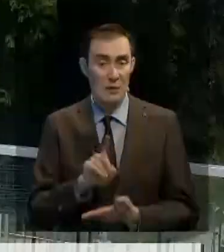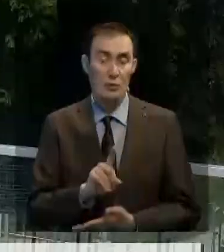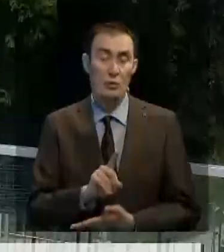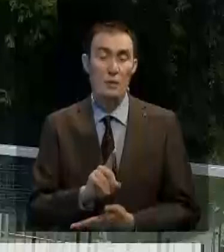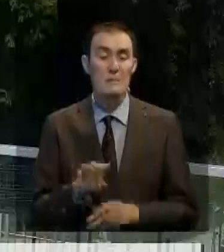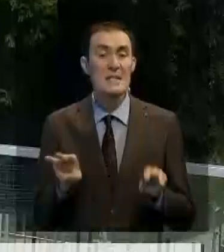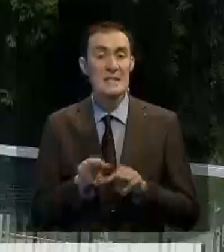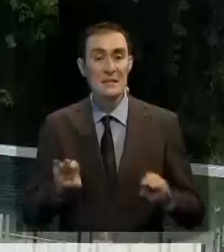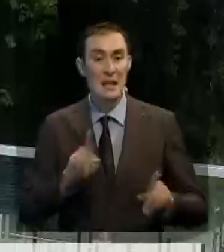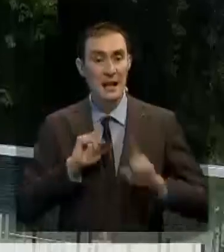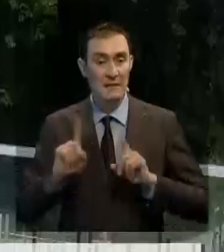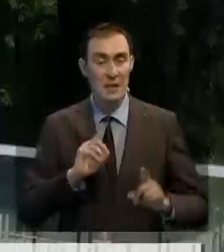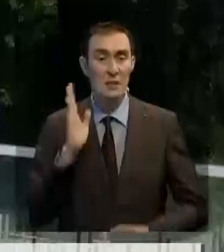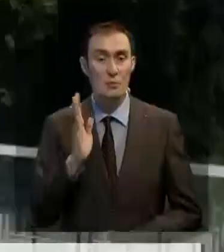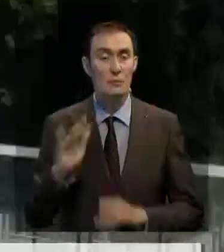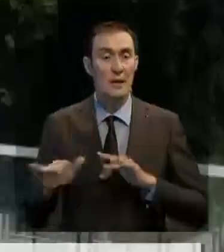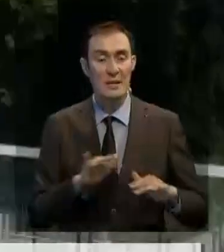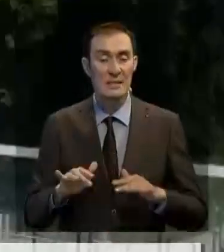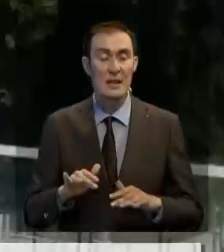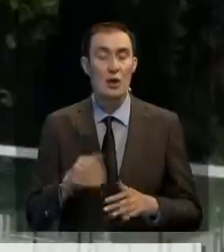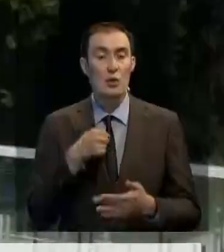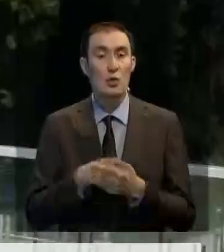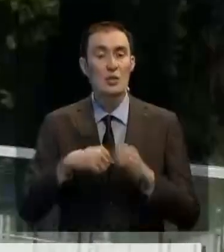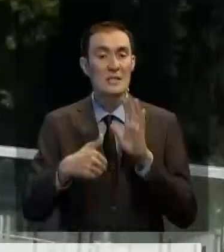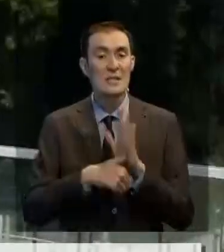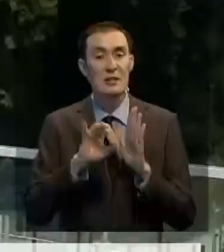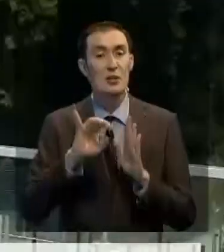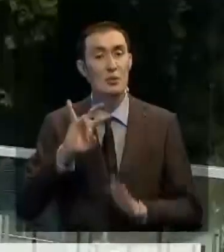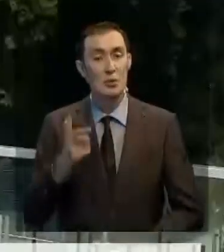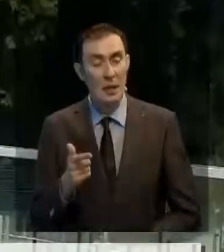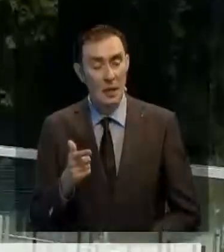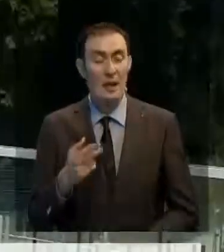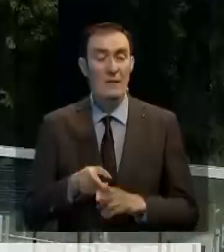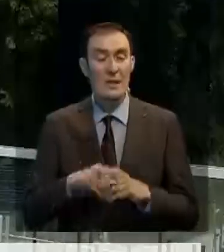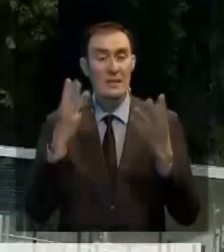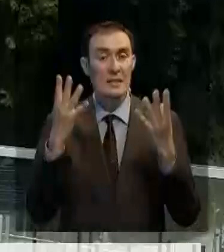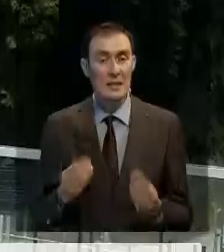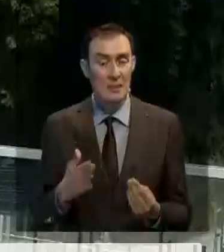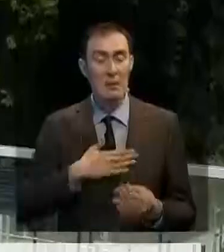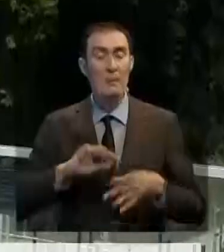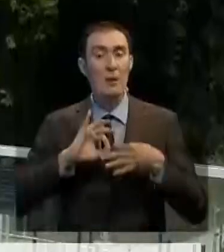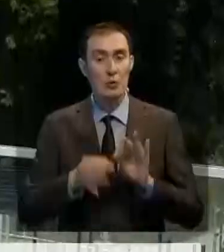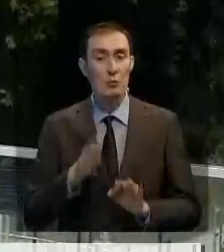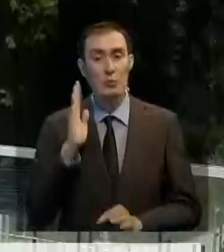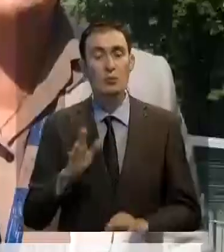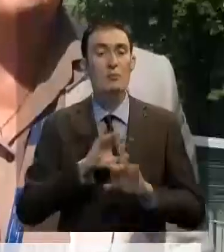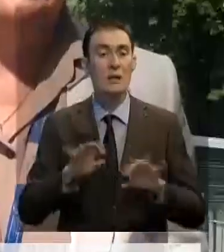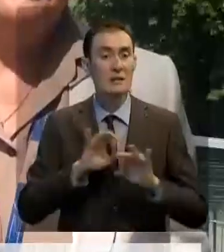Мне остается добавить, что министерская конференция будет проходить в Женеве до 16 июня. В эти дни мы подробнее